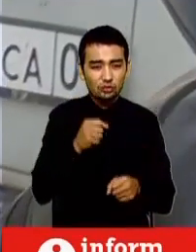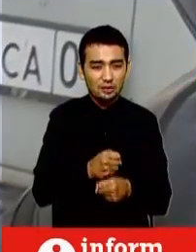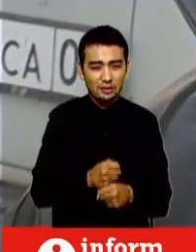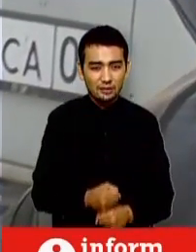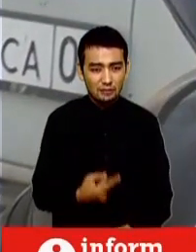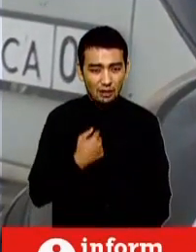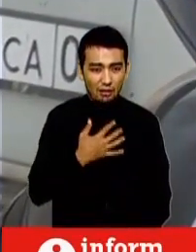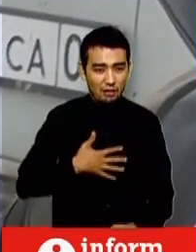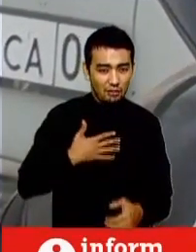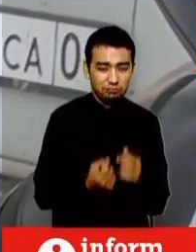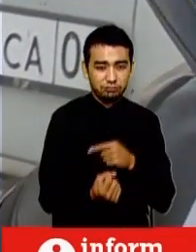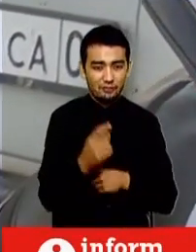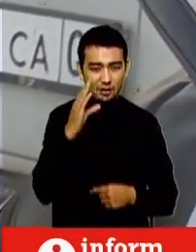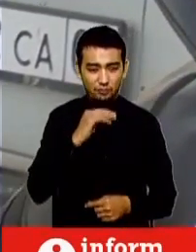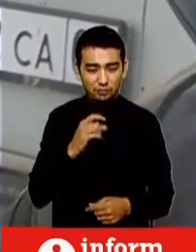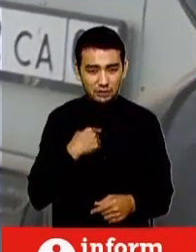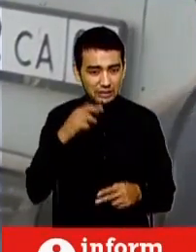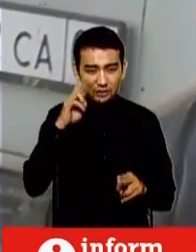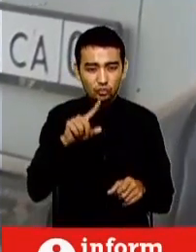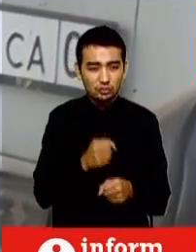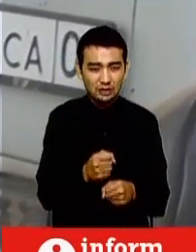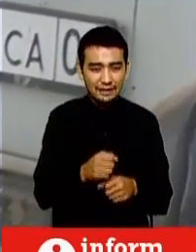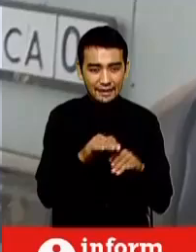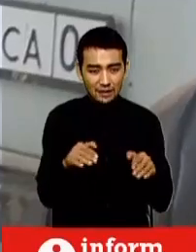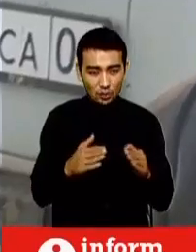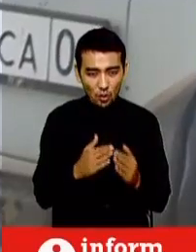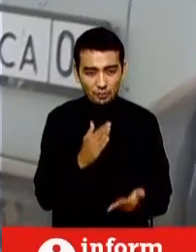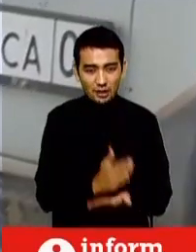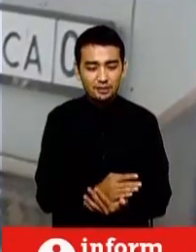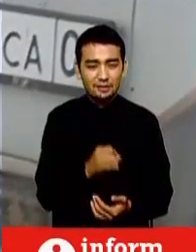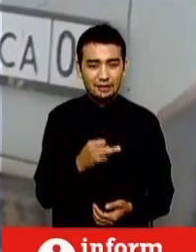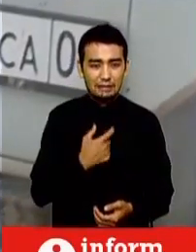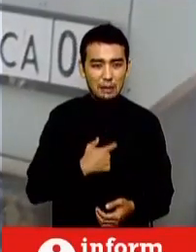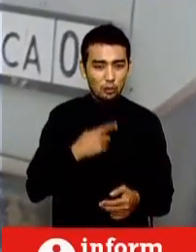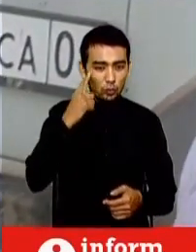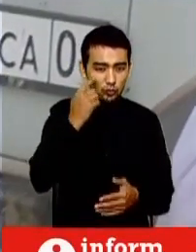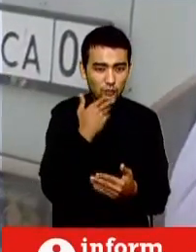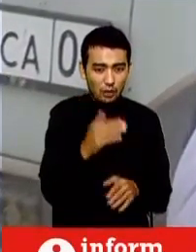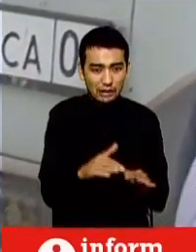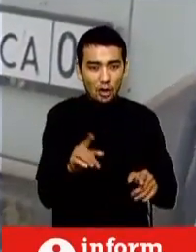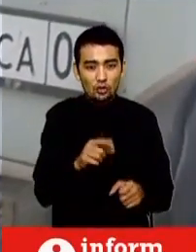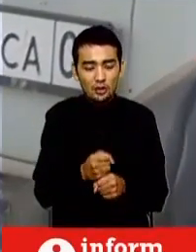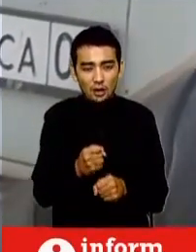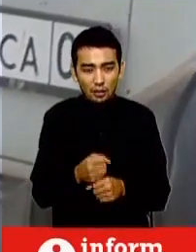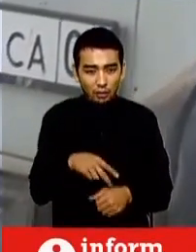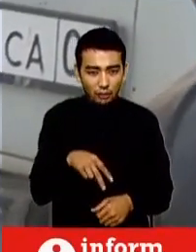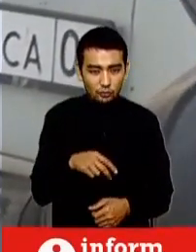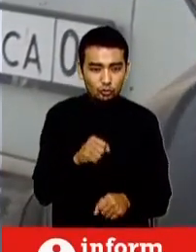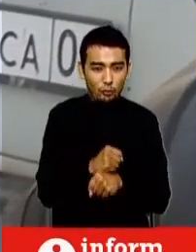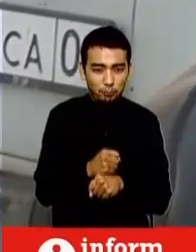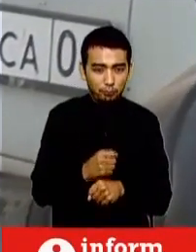Я буду паниковать. Потому что дома дети, и уже в этот раз уже не о себе думаешь, а о детей. А что делать дальше? Стоишь и не